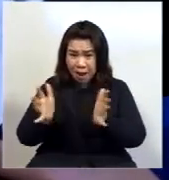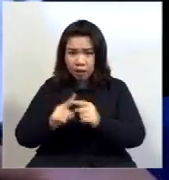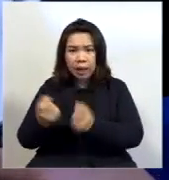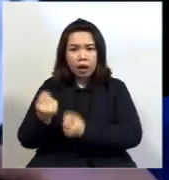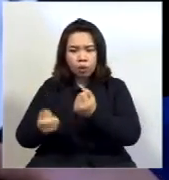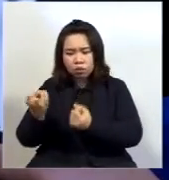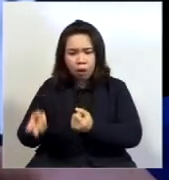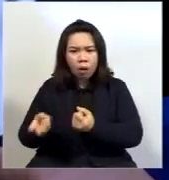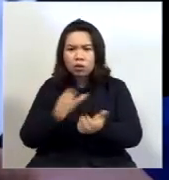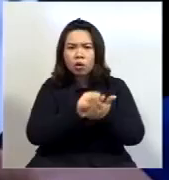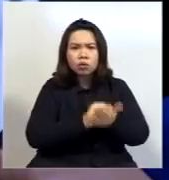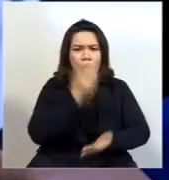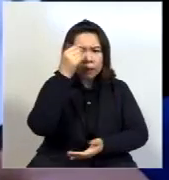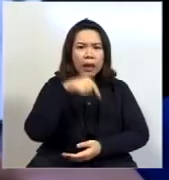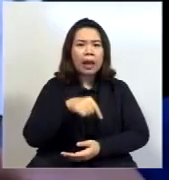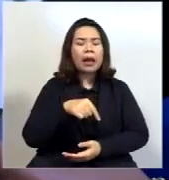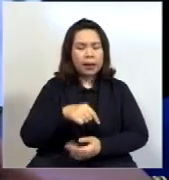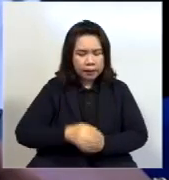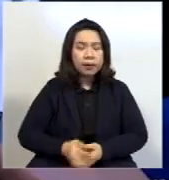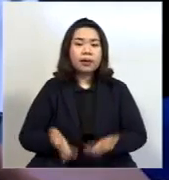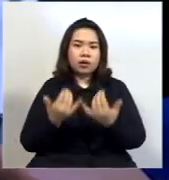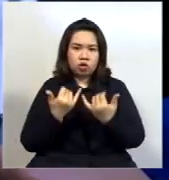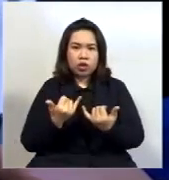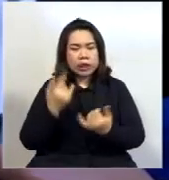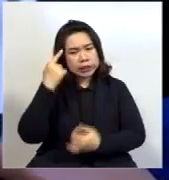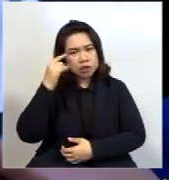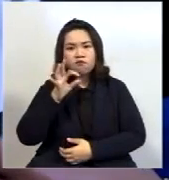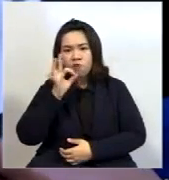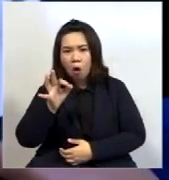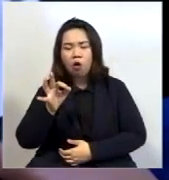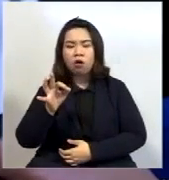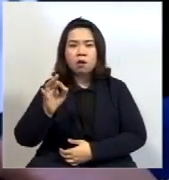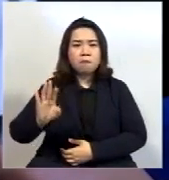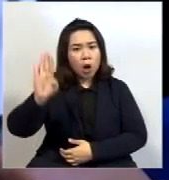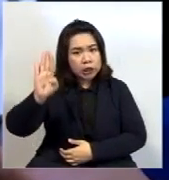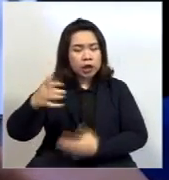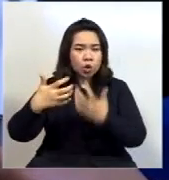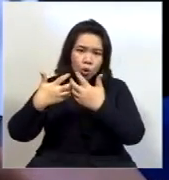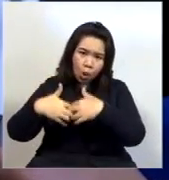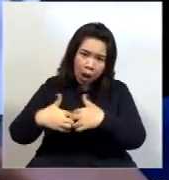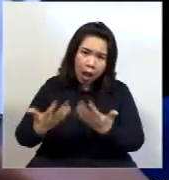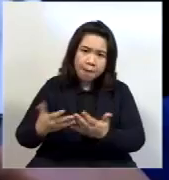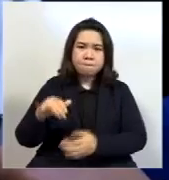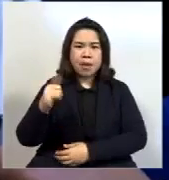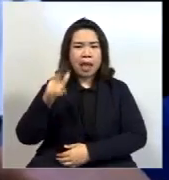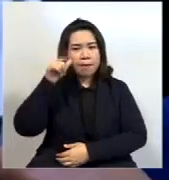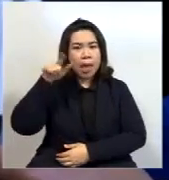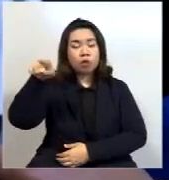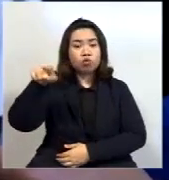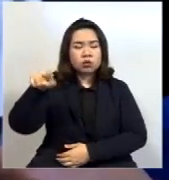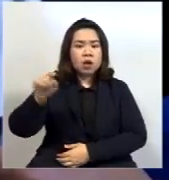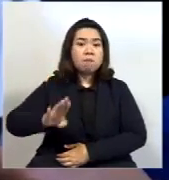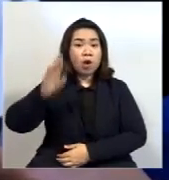ขานะครับก็กำลังดูว่าฟ้องทั้งดีลเลอร์และอาจจะฟ้องไปถึงบริษัทแม่คือ GM ด้ว